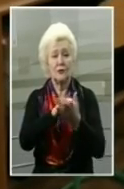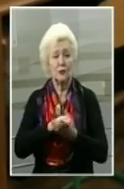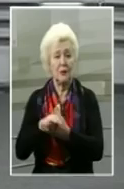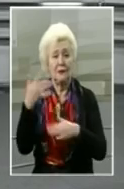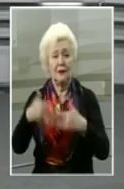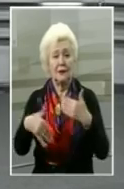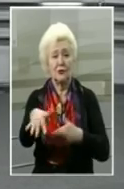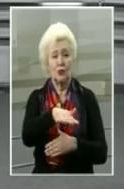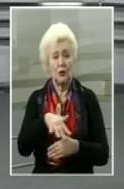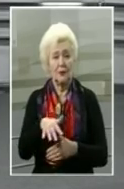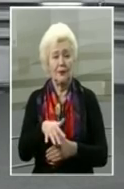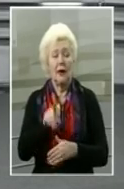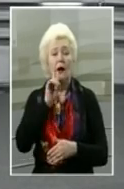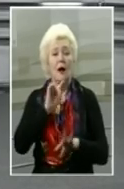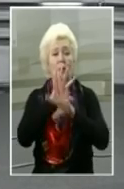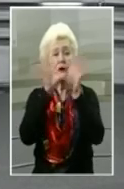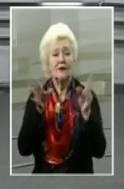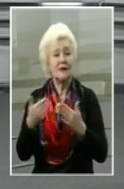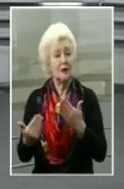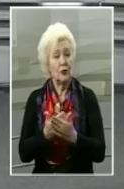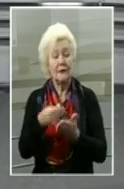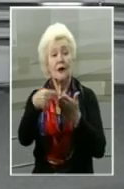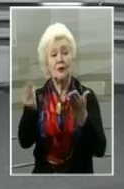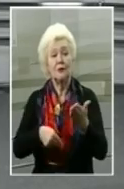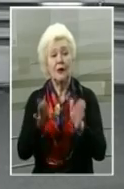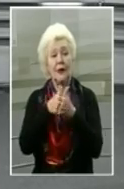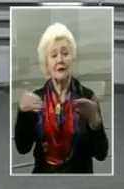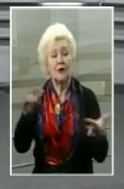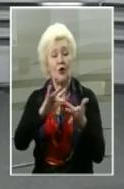А поки що це всі новини. Підписуйтесь на нашу сторінку у Фейсбуці.